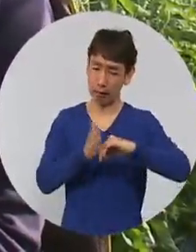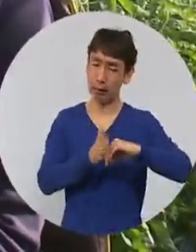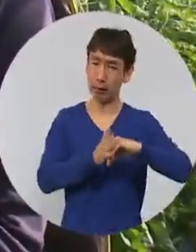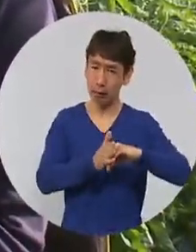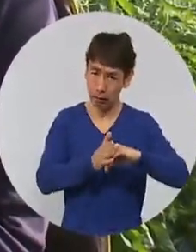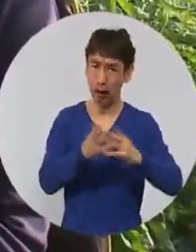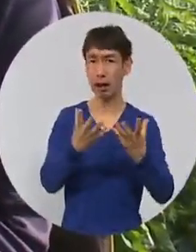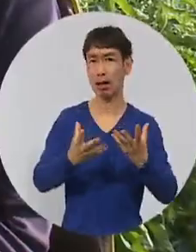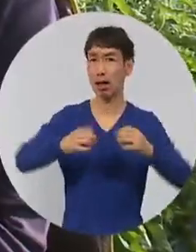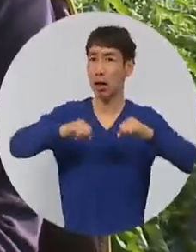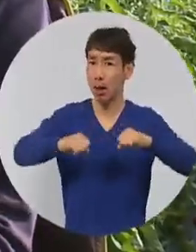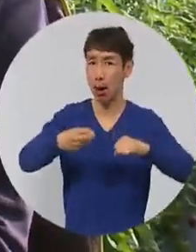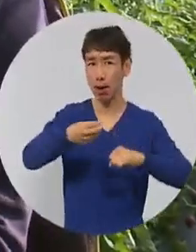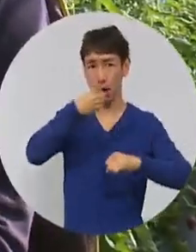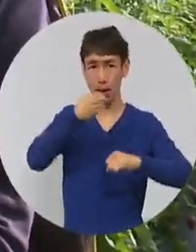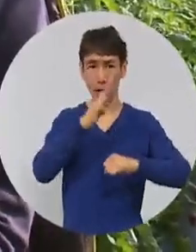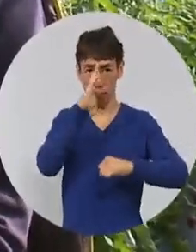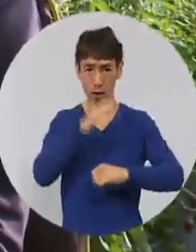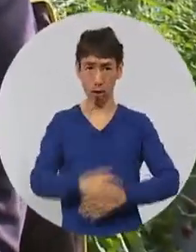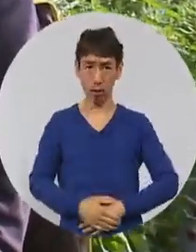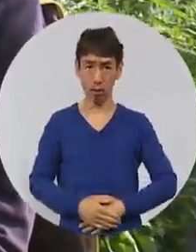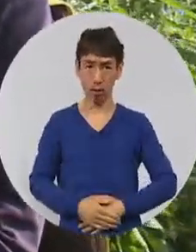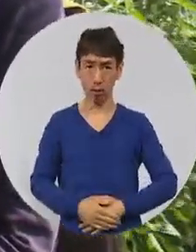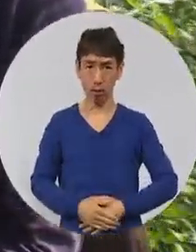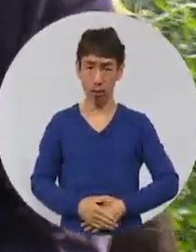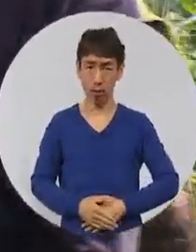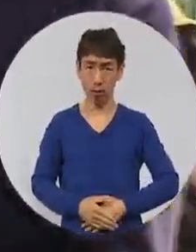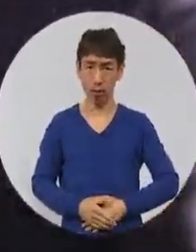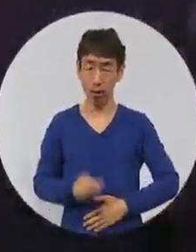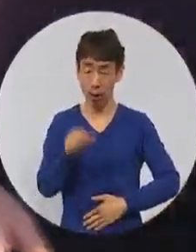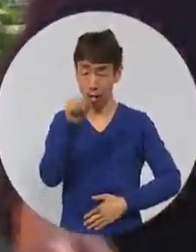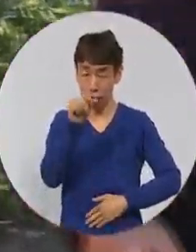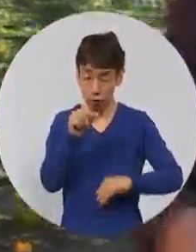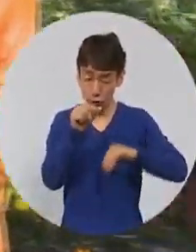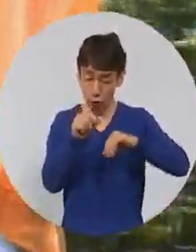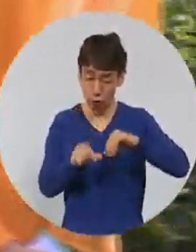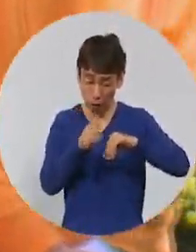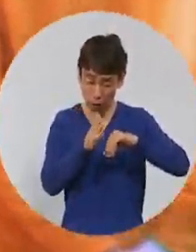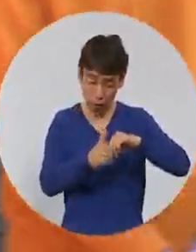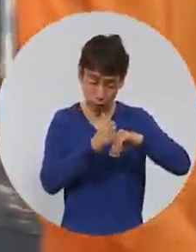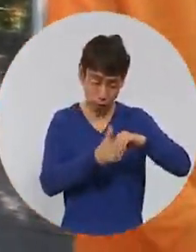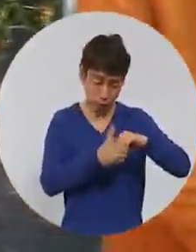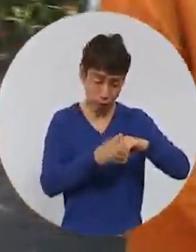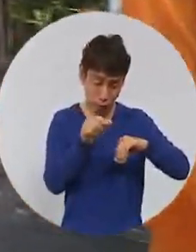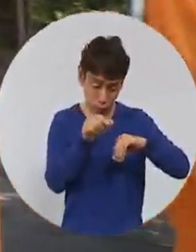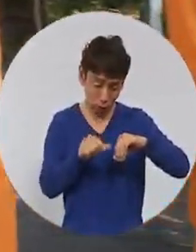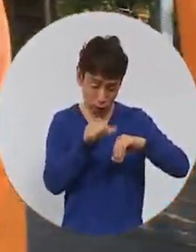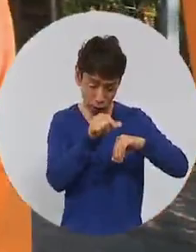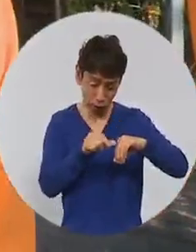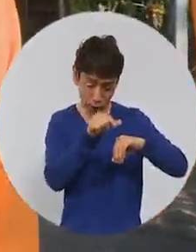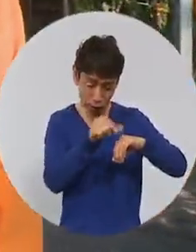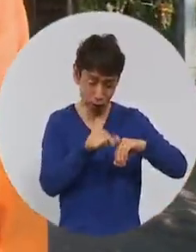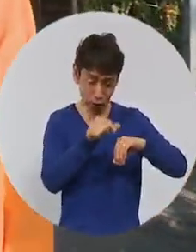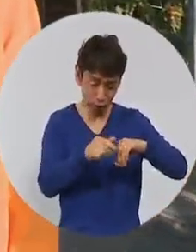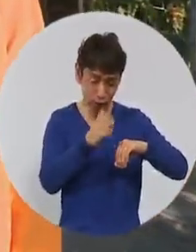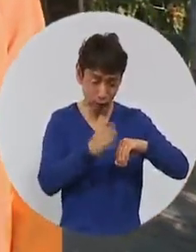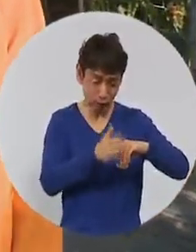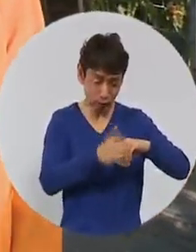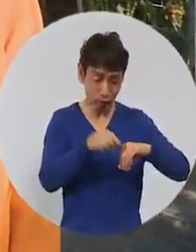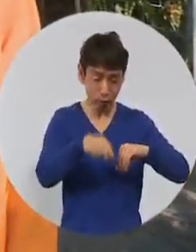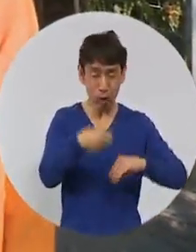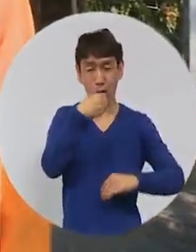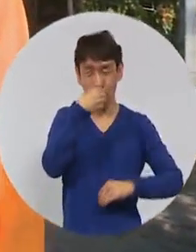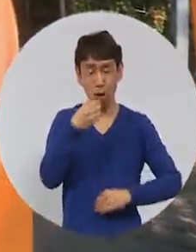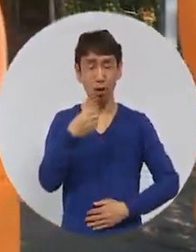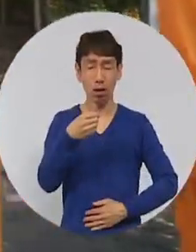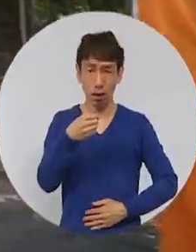ください。ざく切りもいいし、スライスがまたすごくいい。スライスで通ると食べる、まあ、